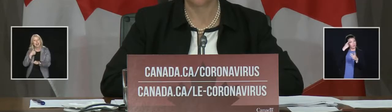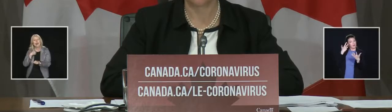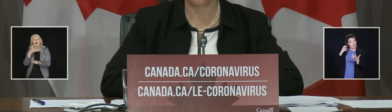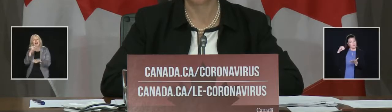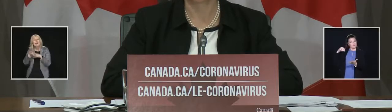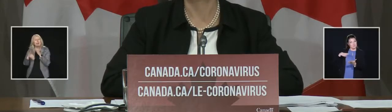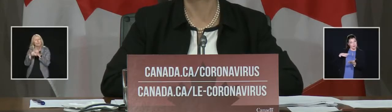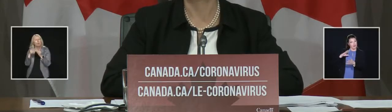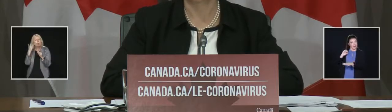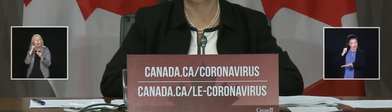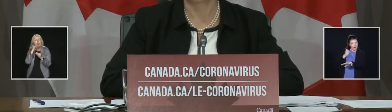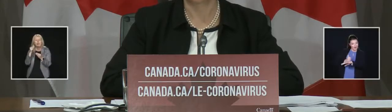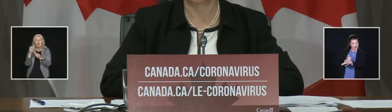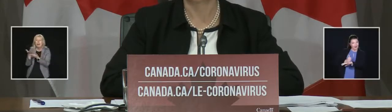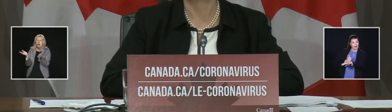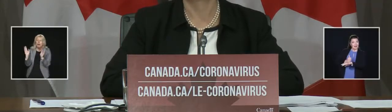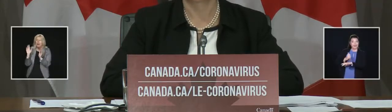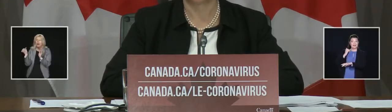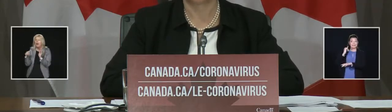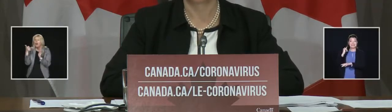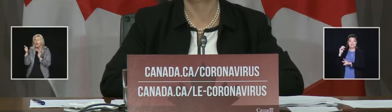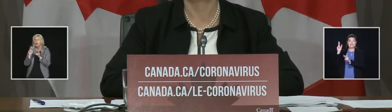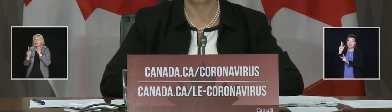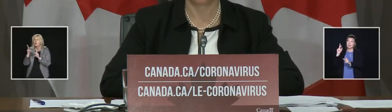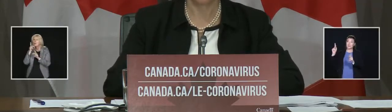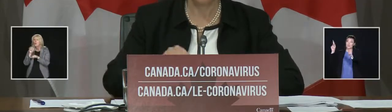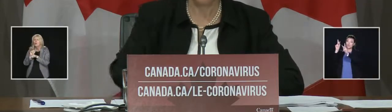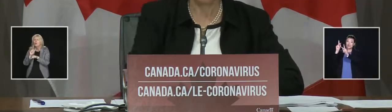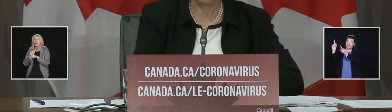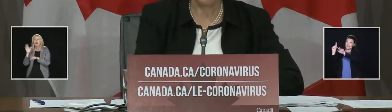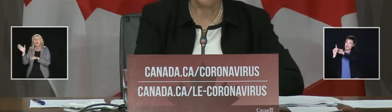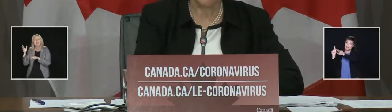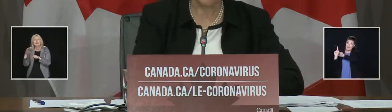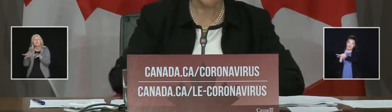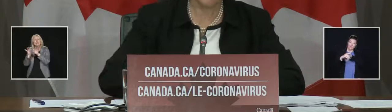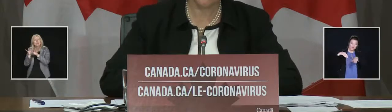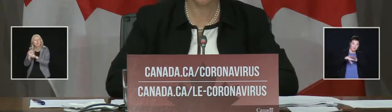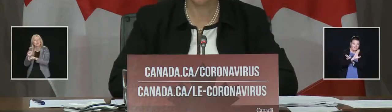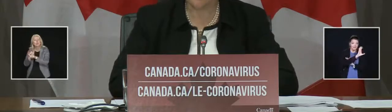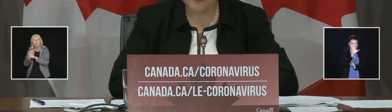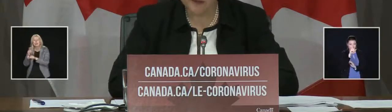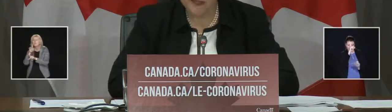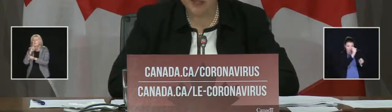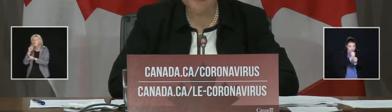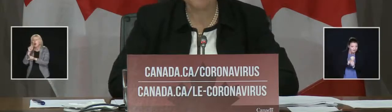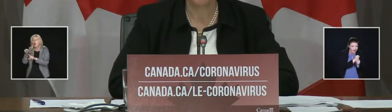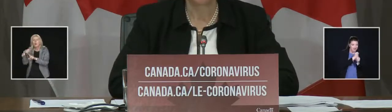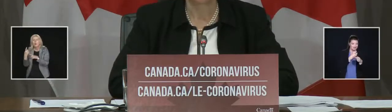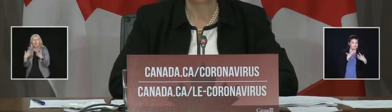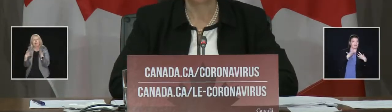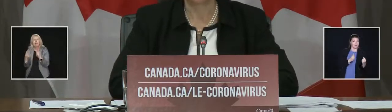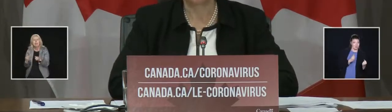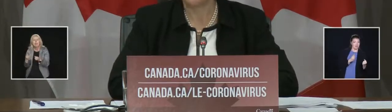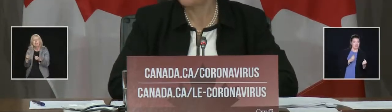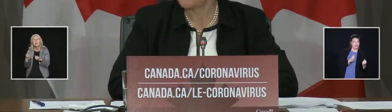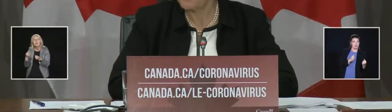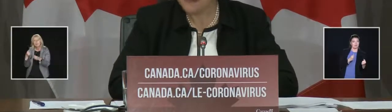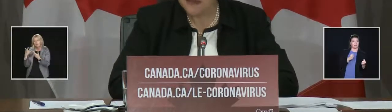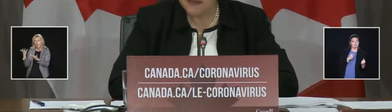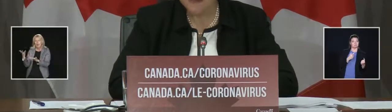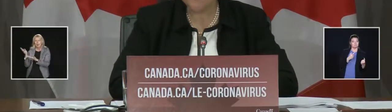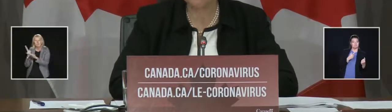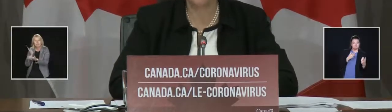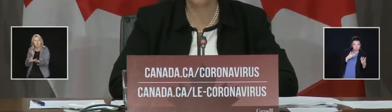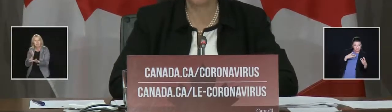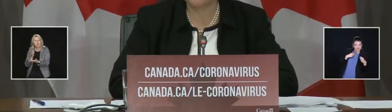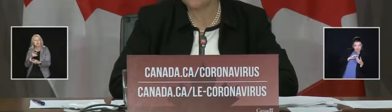Québec qui travaillent dans le milieu de la santé? Mais pourquoi ne pas aller plus loin, à savoir inclure tous les travaux essentiels et tous les